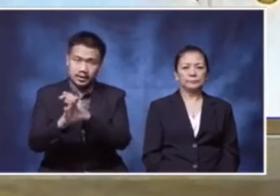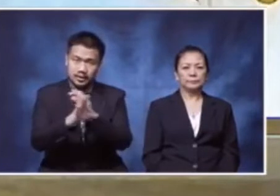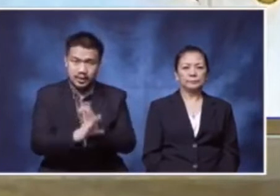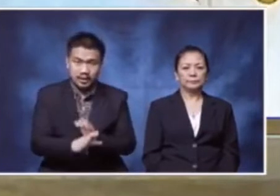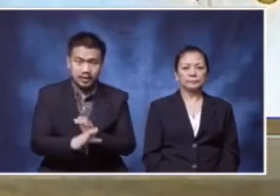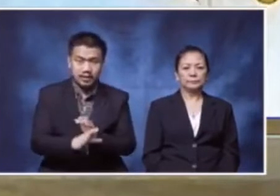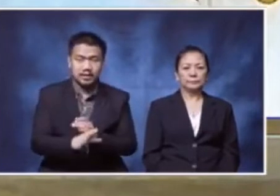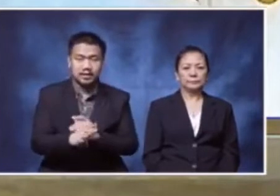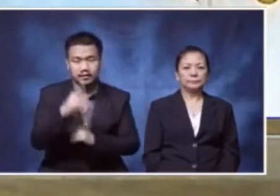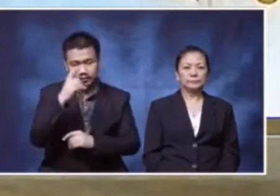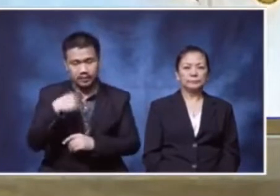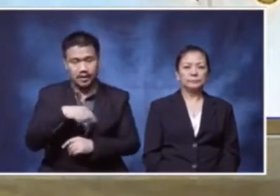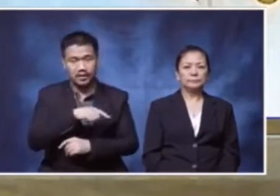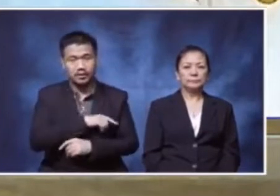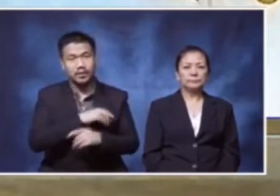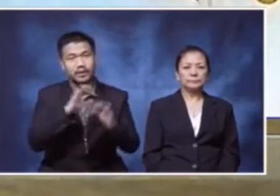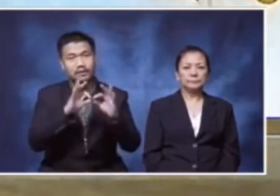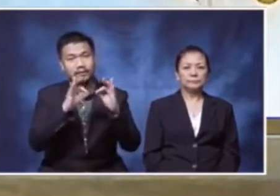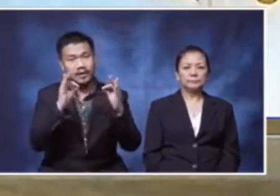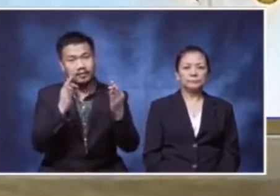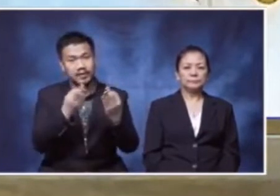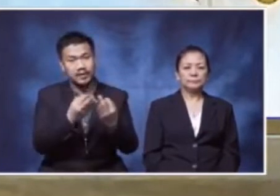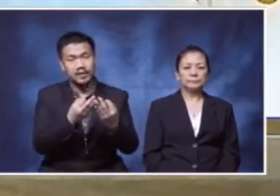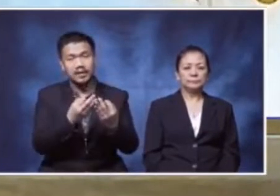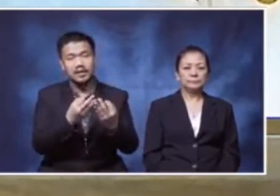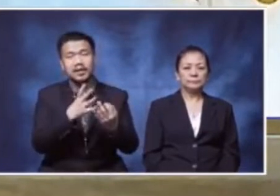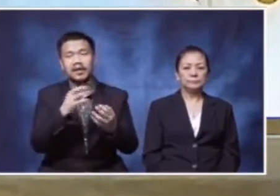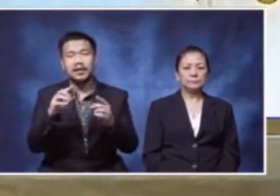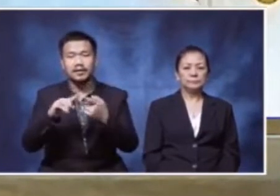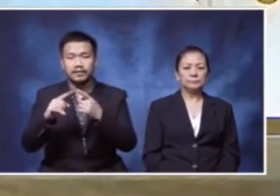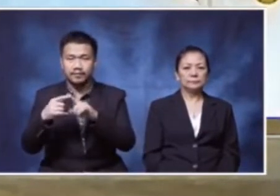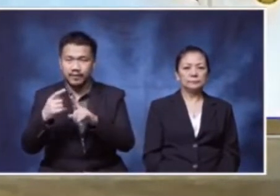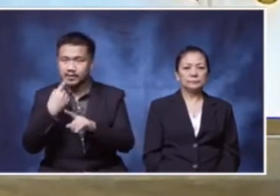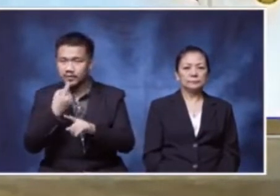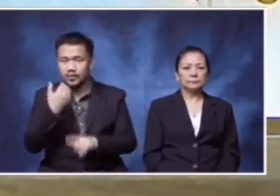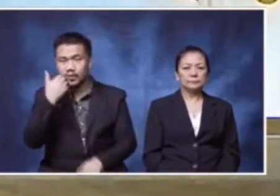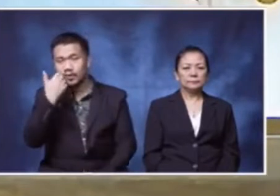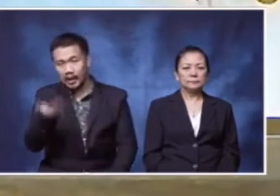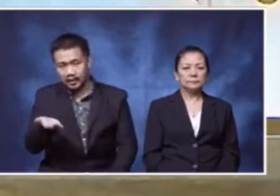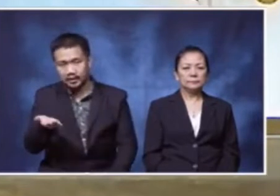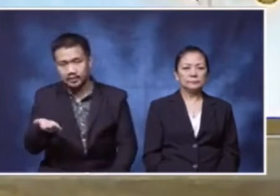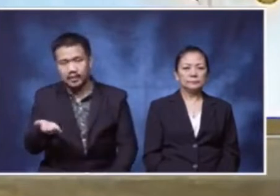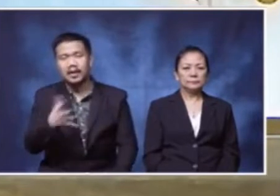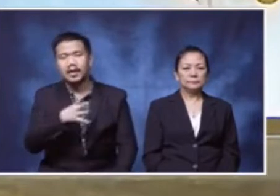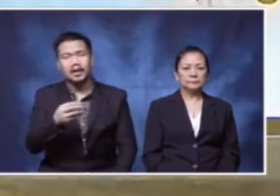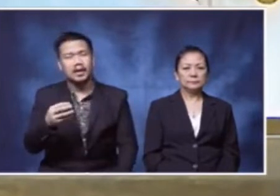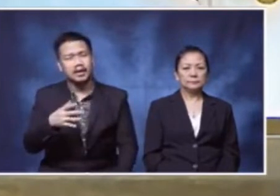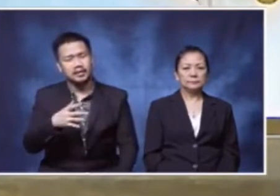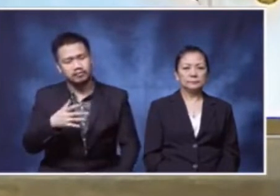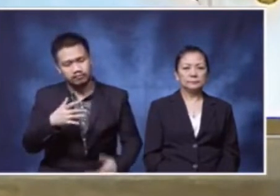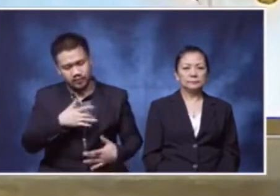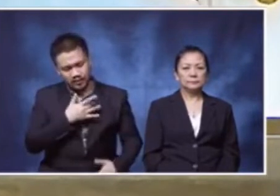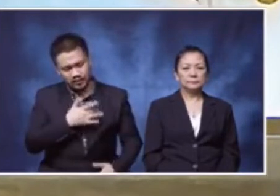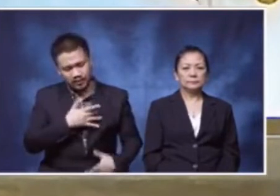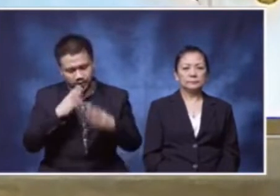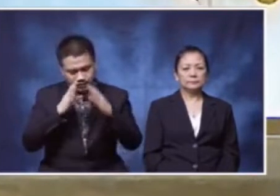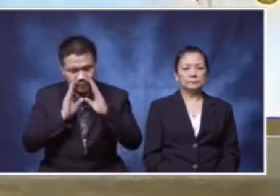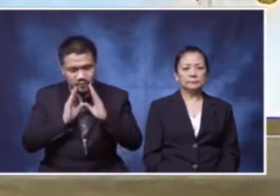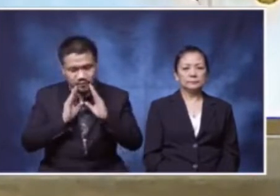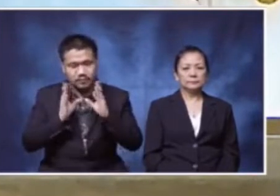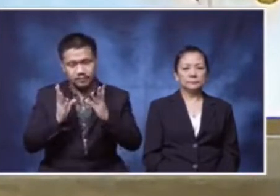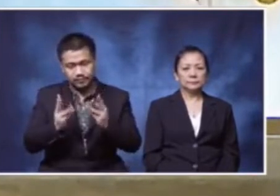sa buhay na namayapa na at maibsan nawa ang kalungkutan at pananangis ng kanilang